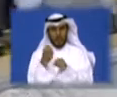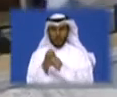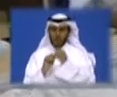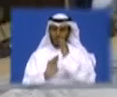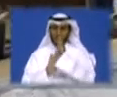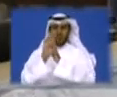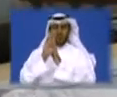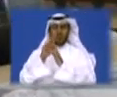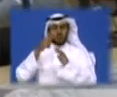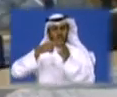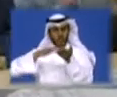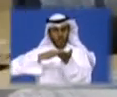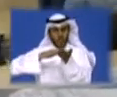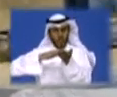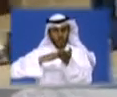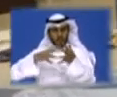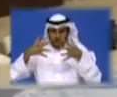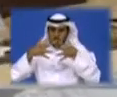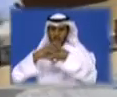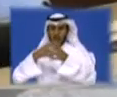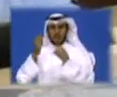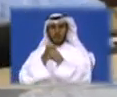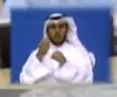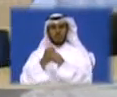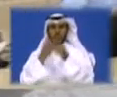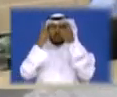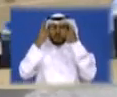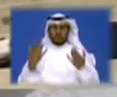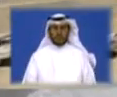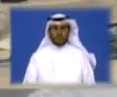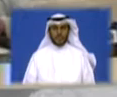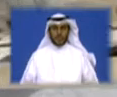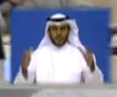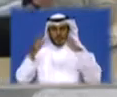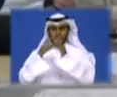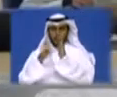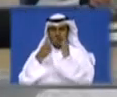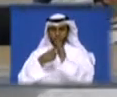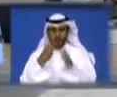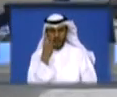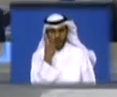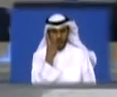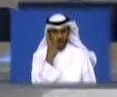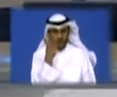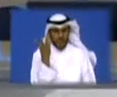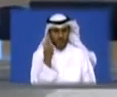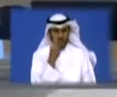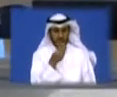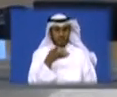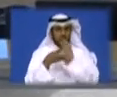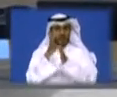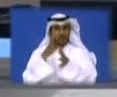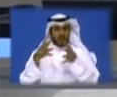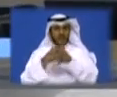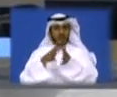كافة المجالات والميادين. وبمناسبة افتتاح دور الانعقاد العادي الثالث للفصل التشريعي 14 لمجلس